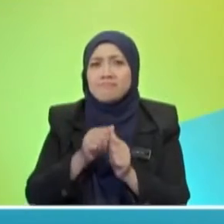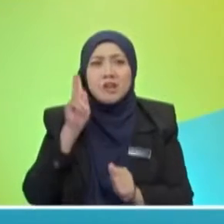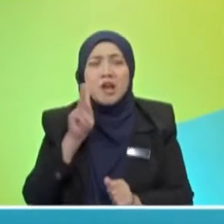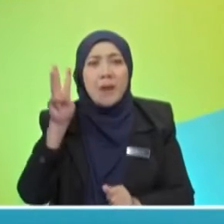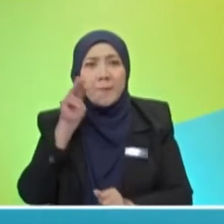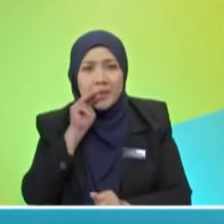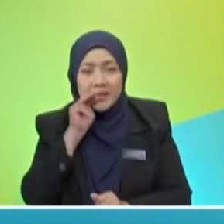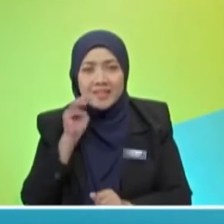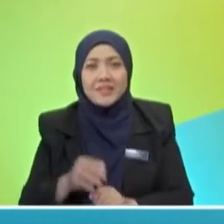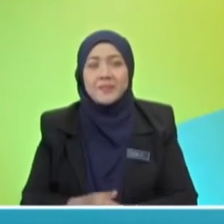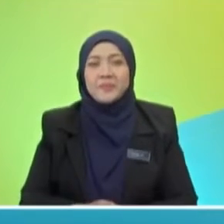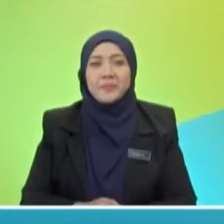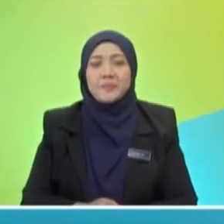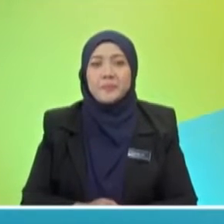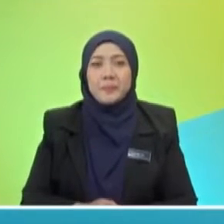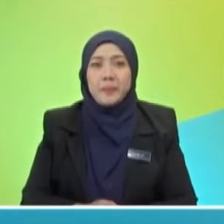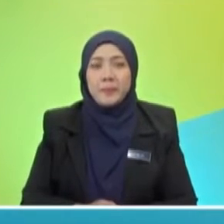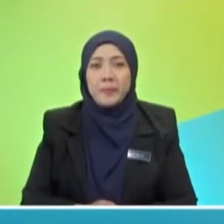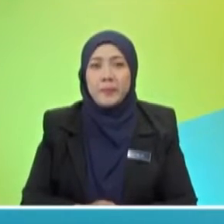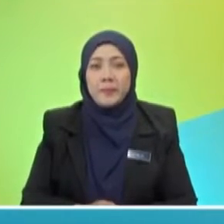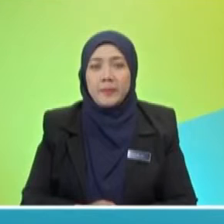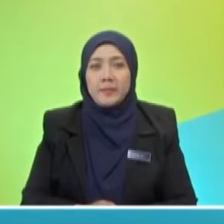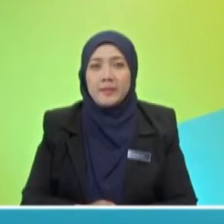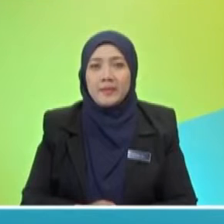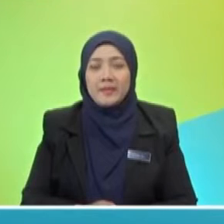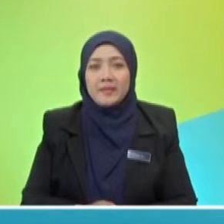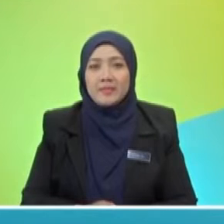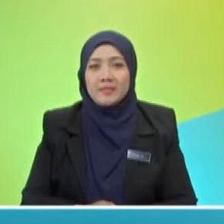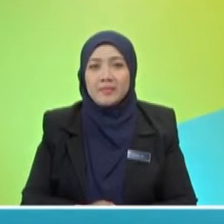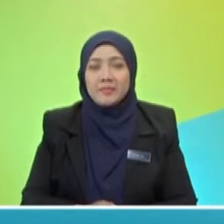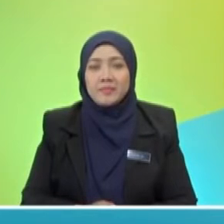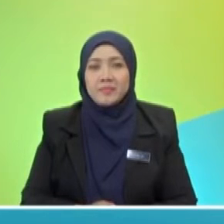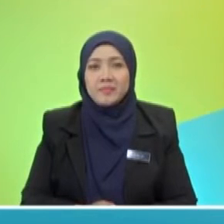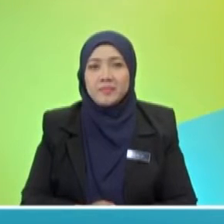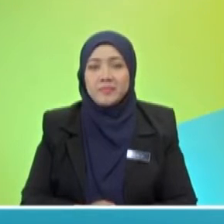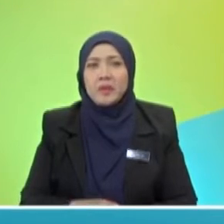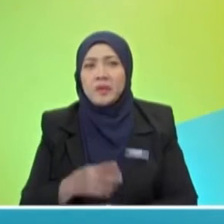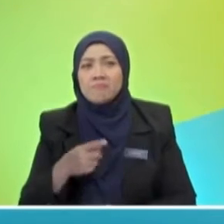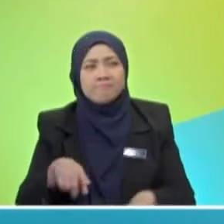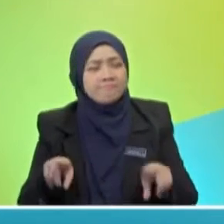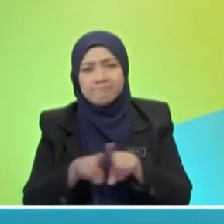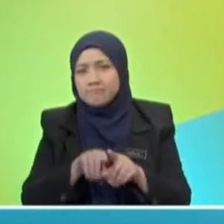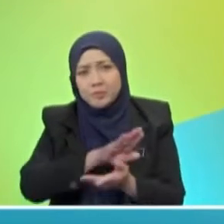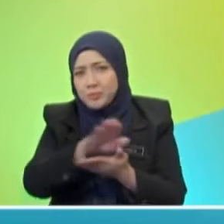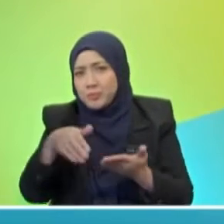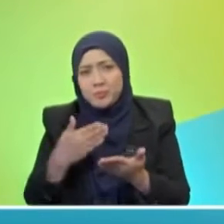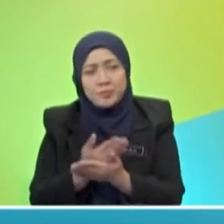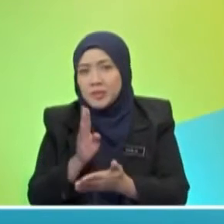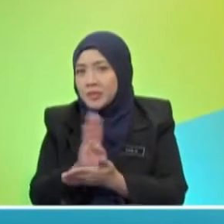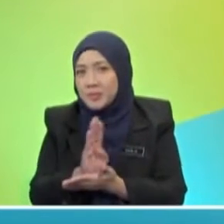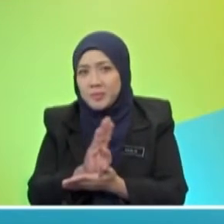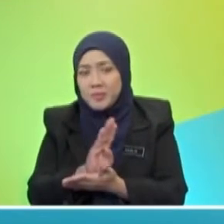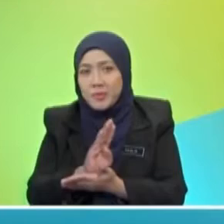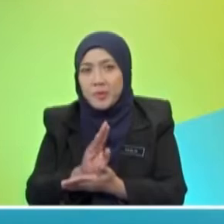siap ke Ainur Marsha? Fokus tulis. Jawab kawan-kawan yang lain pun. Nampak menulis jawapan yang sama juga, Cikgu? Terus angkat jawapan telah